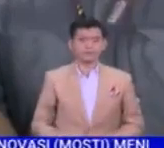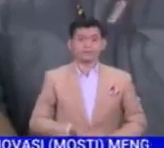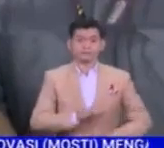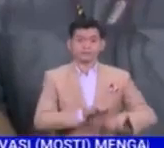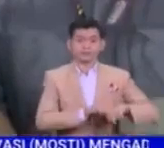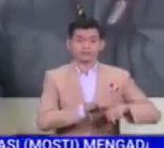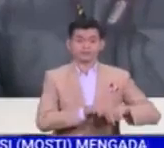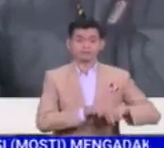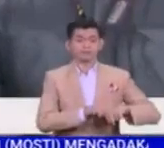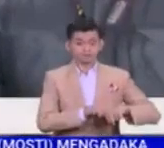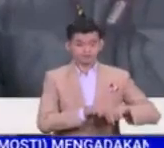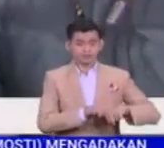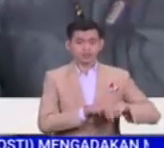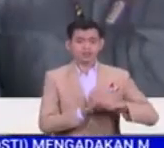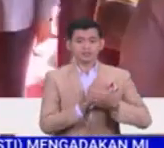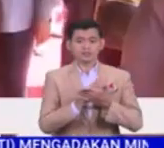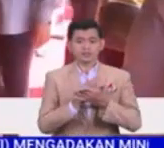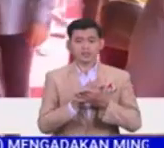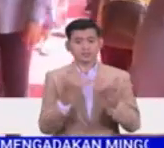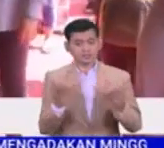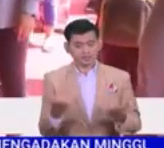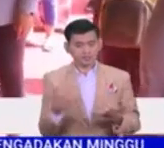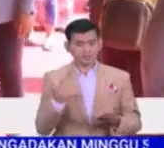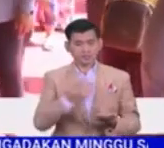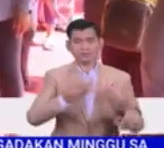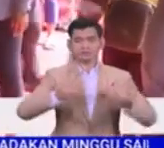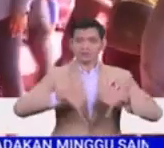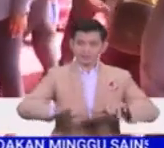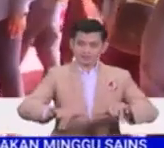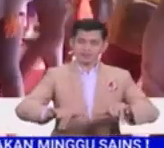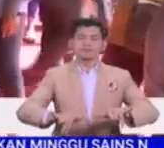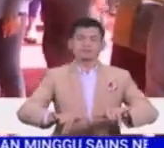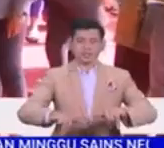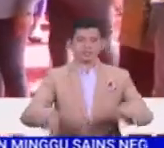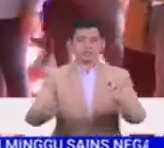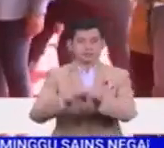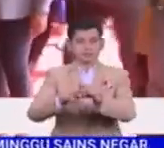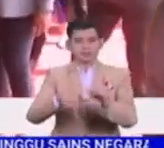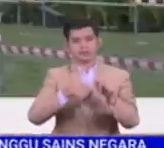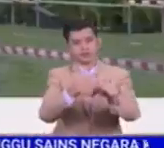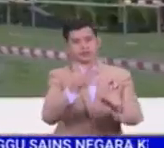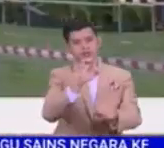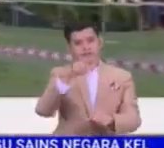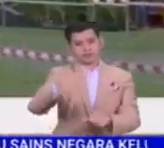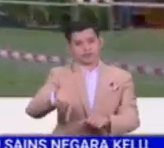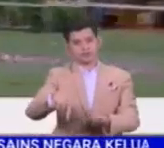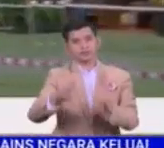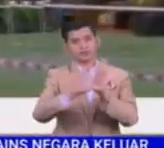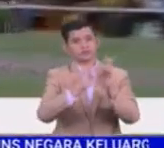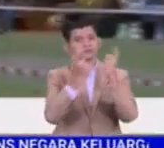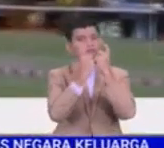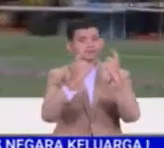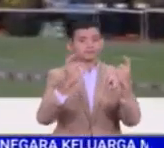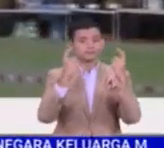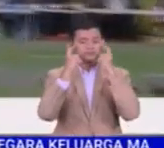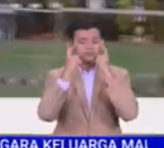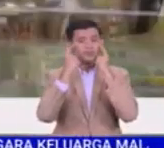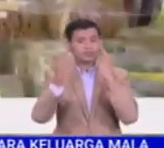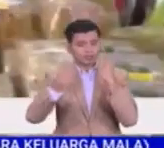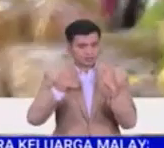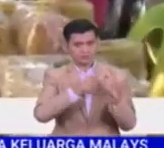masa sementara waktu ini kita masih maintain SOP termasuk penutup muka